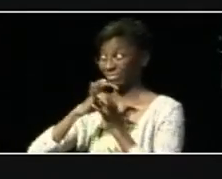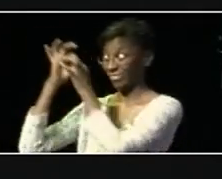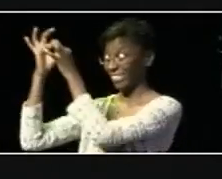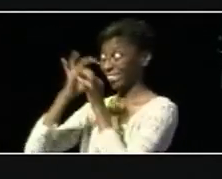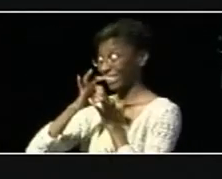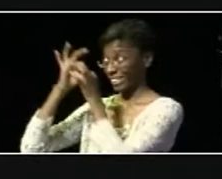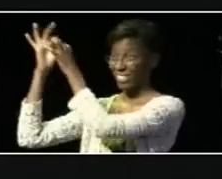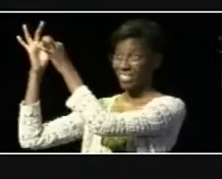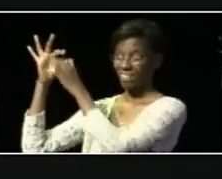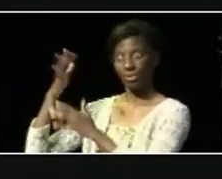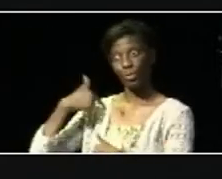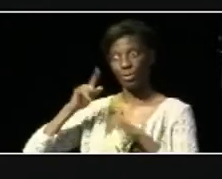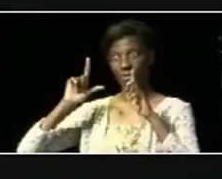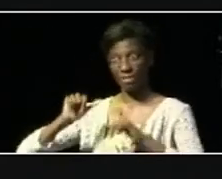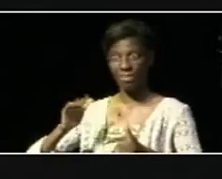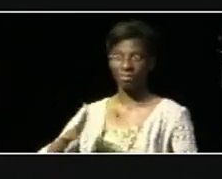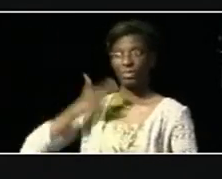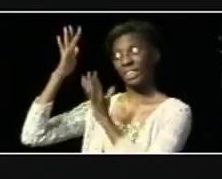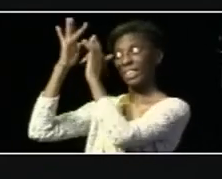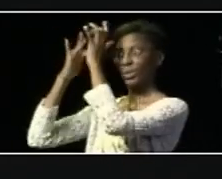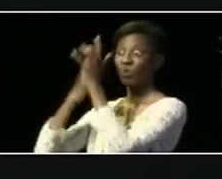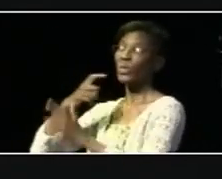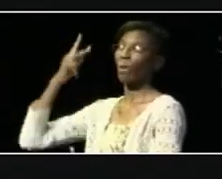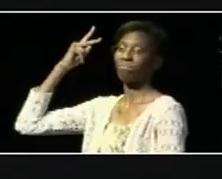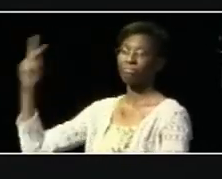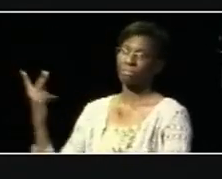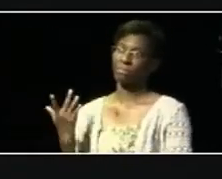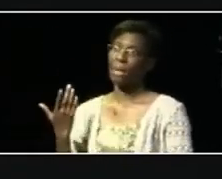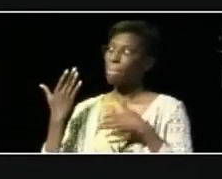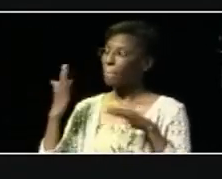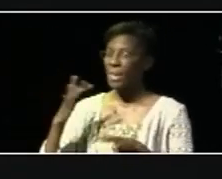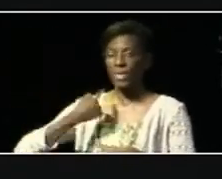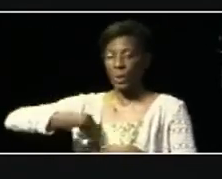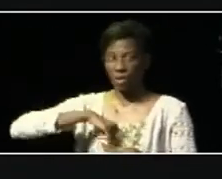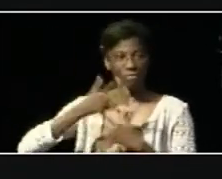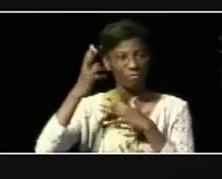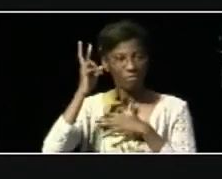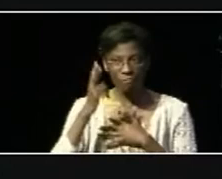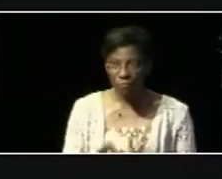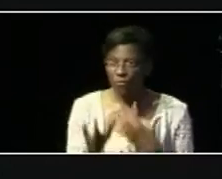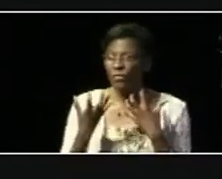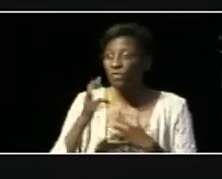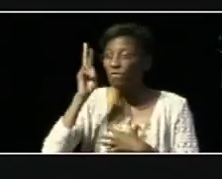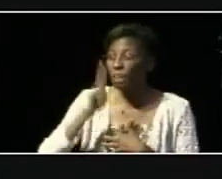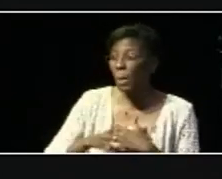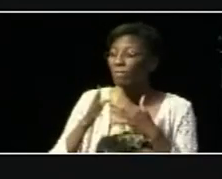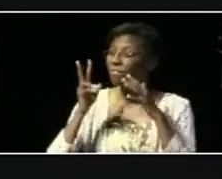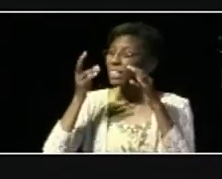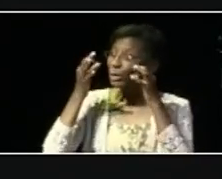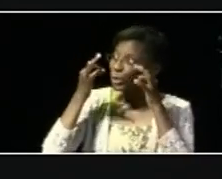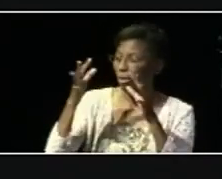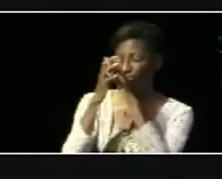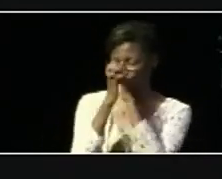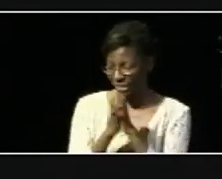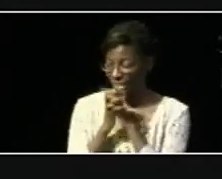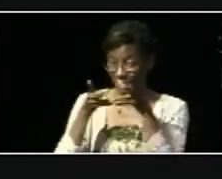de Jésus-Christ. But we are trying to spend time in prayer. Mais nous voulons passer du temps dans la prière. Trying to learn from